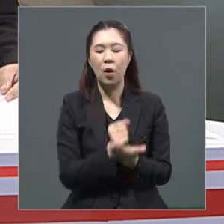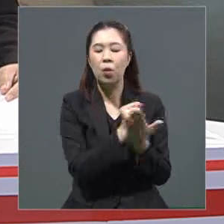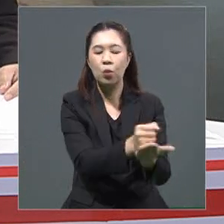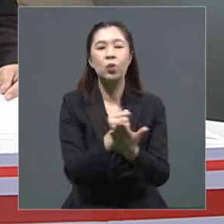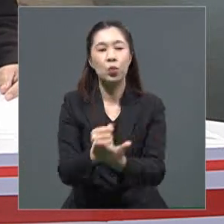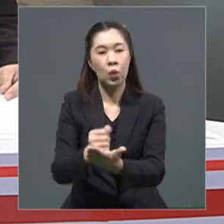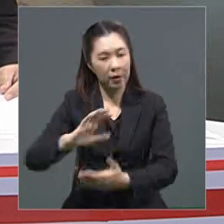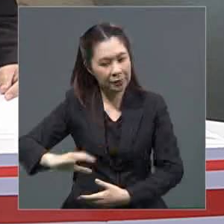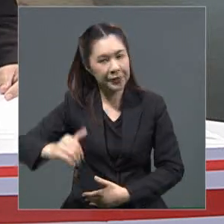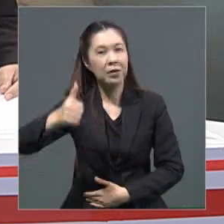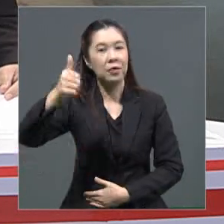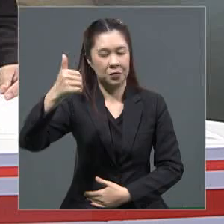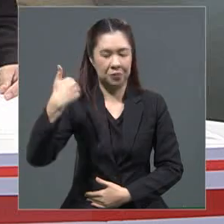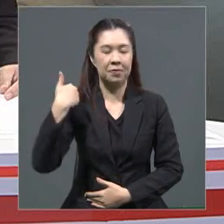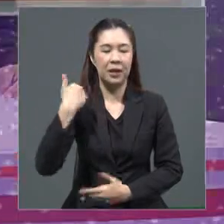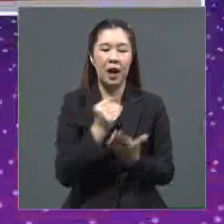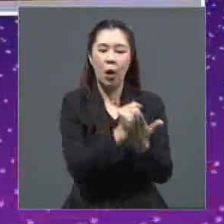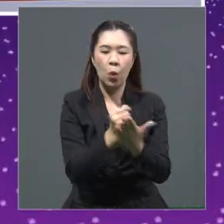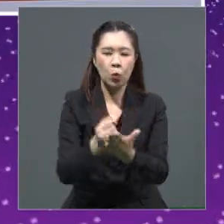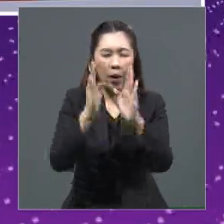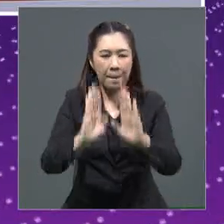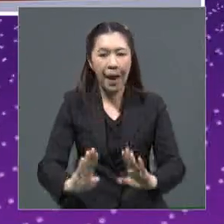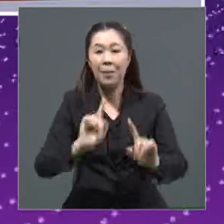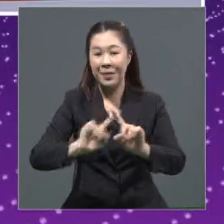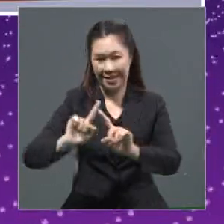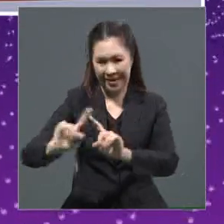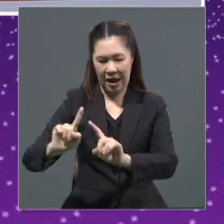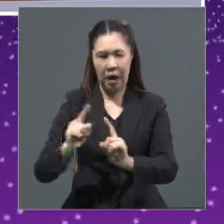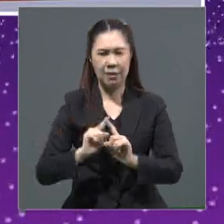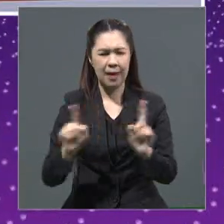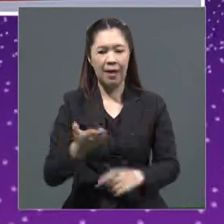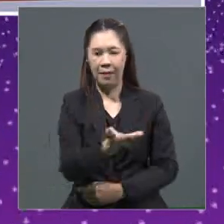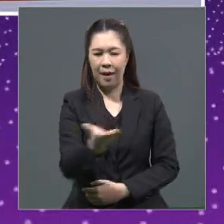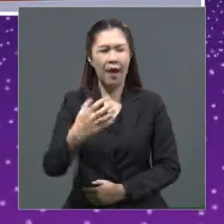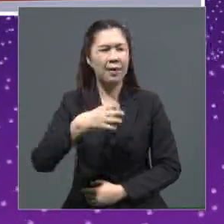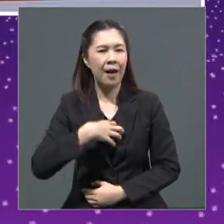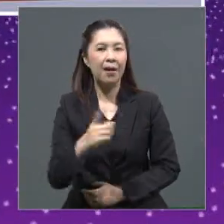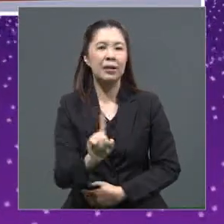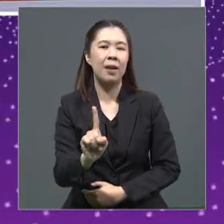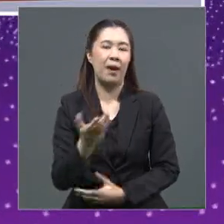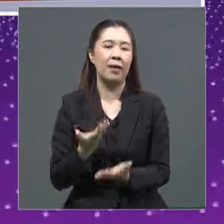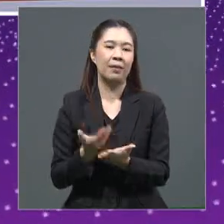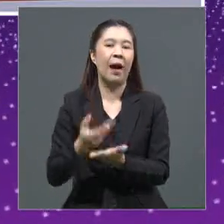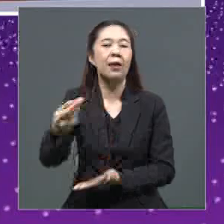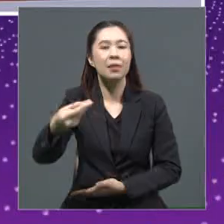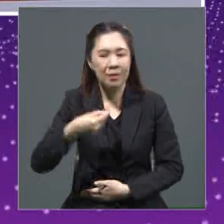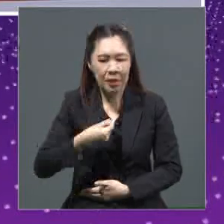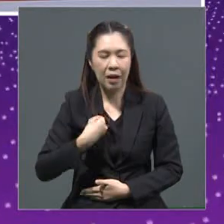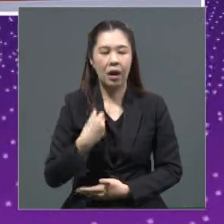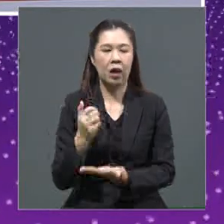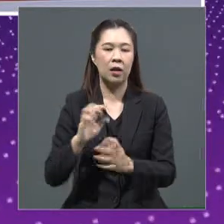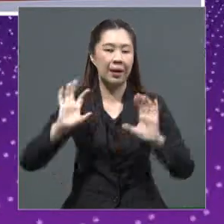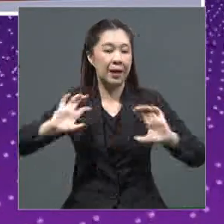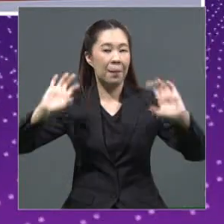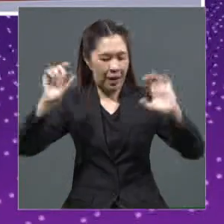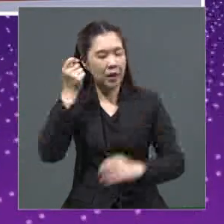ฟูนะฮะโดยเฉพาะอย่างยิ่งการเยียวยาช่วยเหลือเนี่ยมันมีหลายแบบแต่สิ่งที่ชาวบ้านต้องการมากที่สุดตอนนี้ก็คือเรื่องของเงินเยียวยาทางรัฐบาลก็เข้า